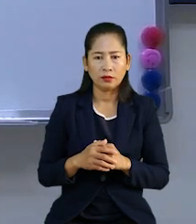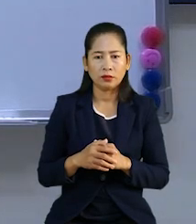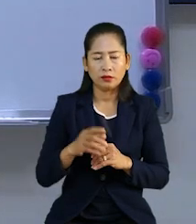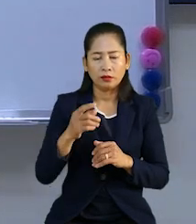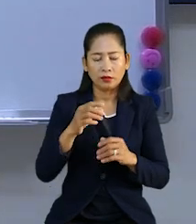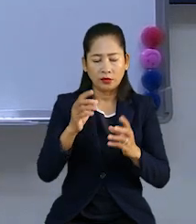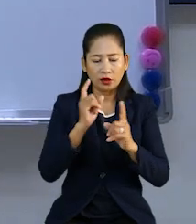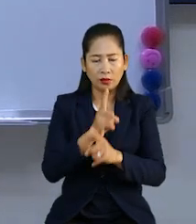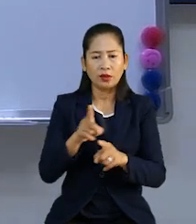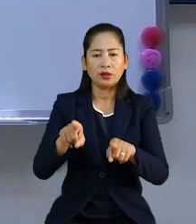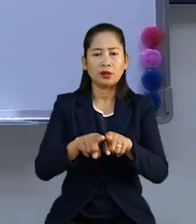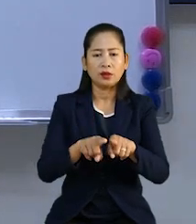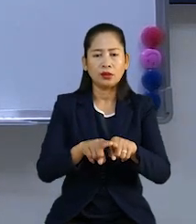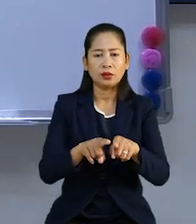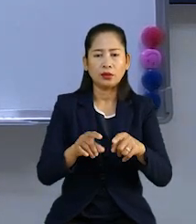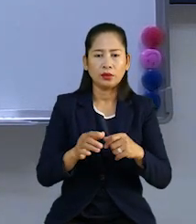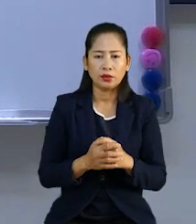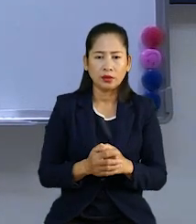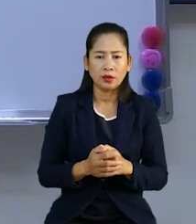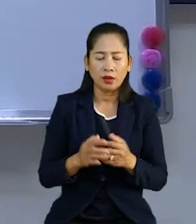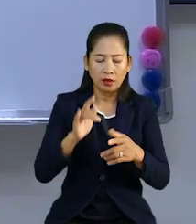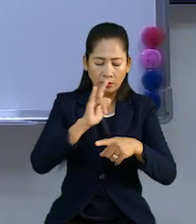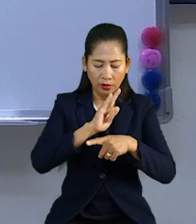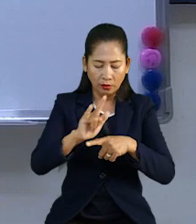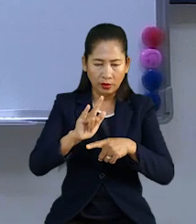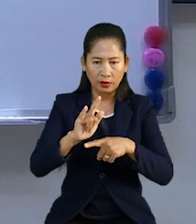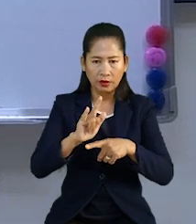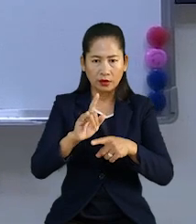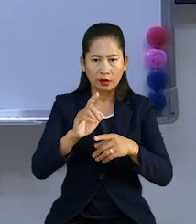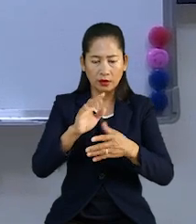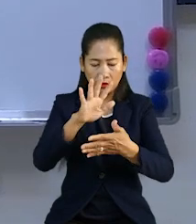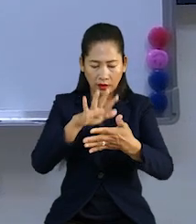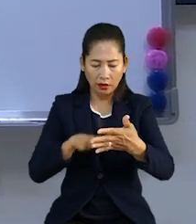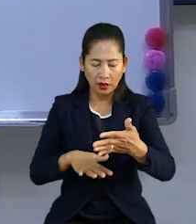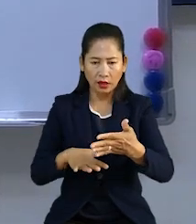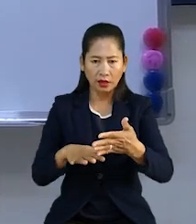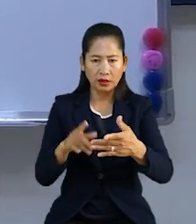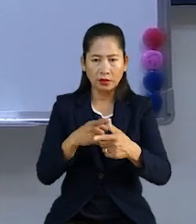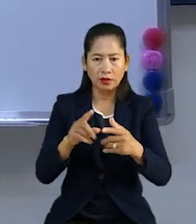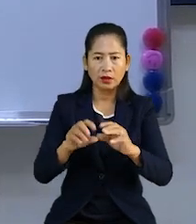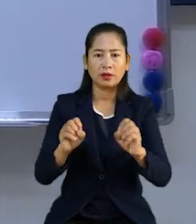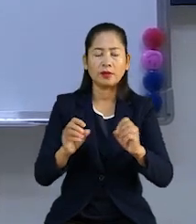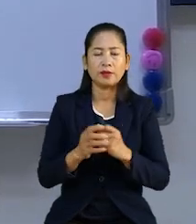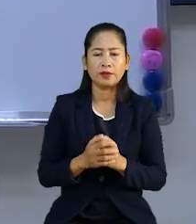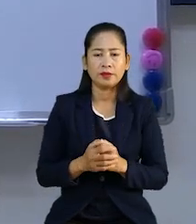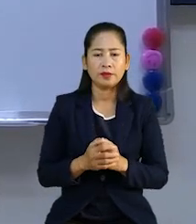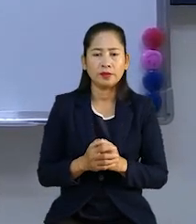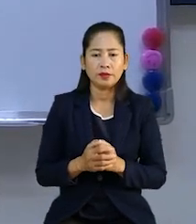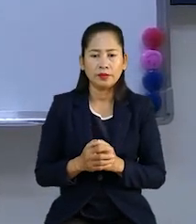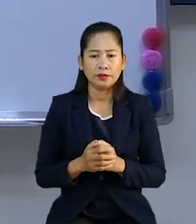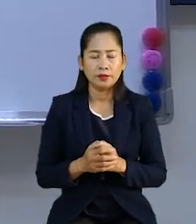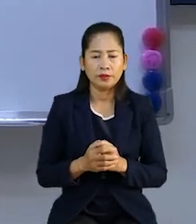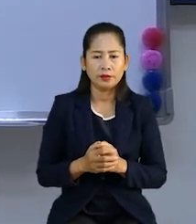Ta cho mới chậm lại đôi chia và mà vị thi nữ nông tráng tung này được gì